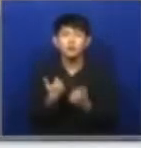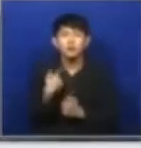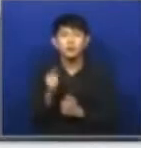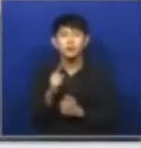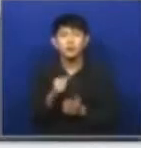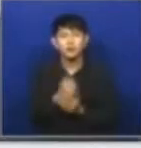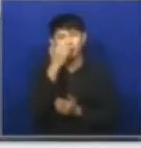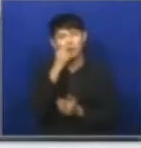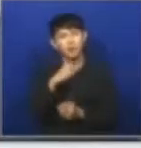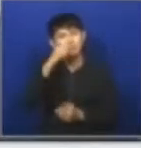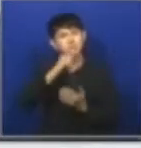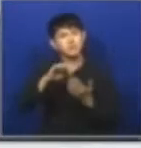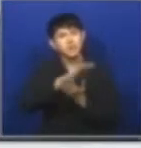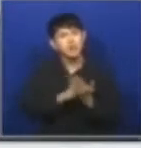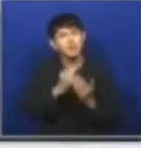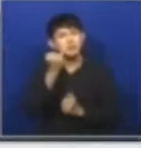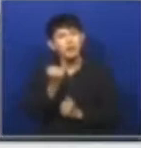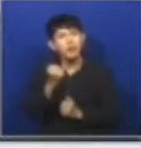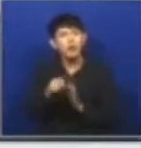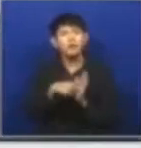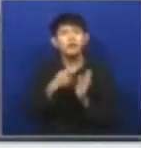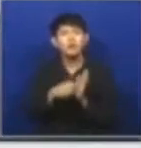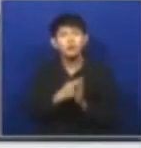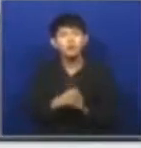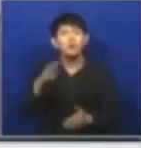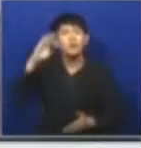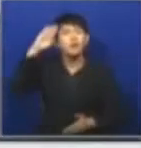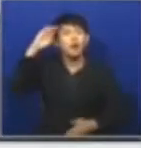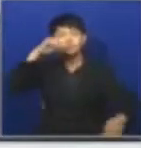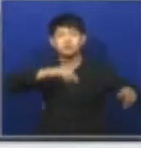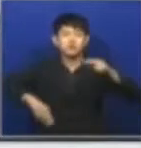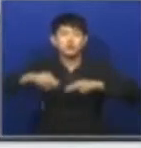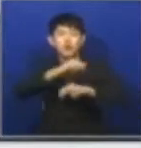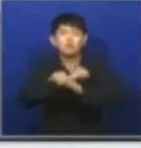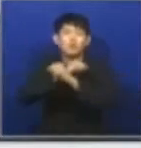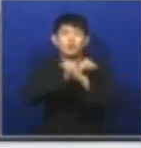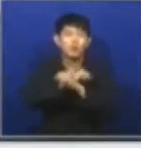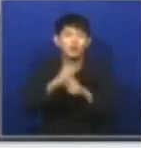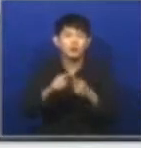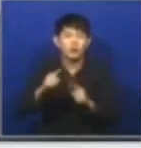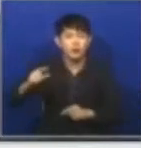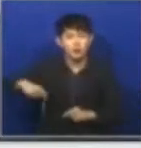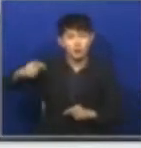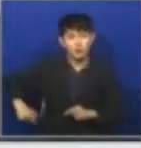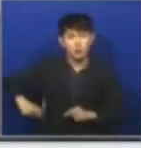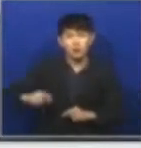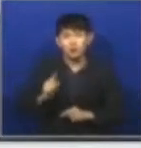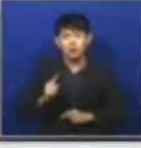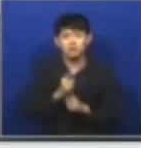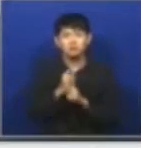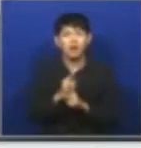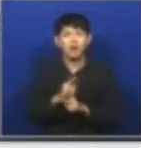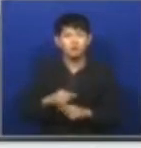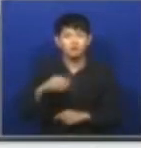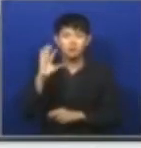ำไมไทยถึงแพ้ก็เพราะว่าใช้ทหารไงรักษาชายแดนแต่ทางเขมรเขาใช้ตำรวจตามหลักสากล